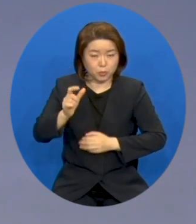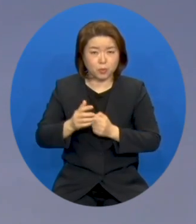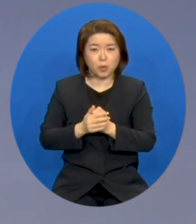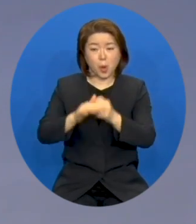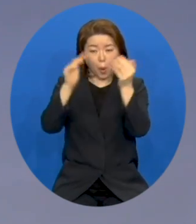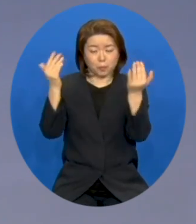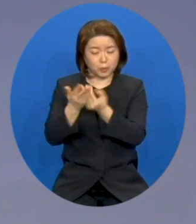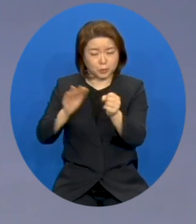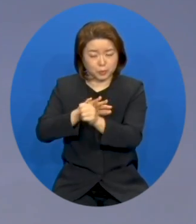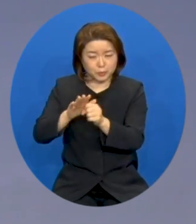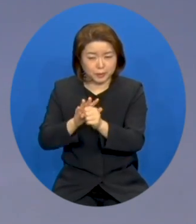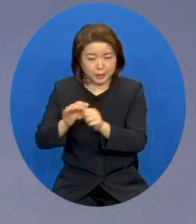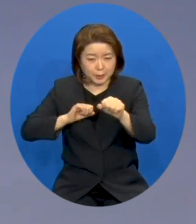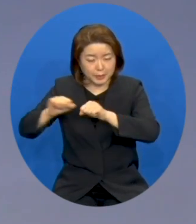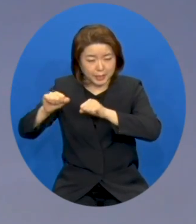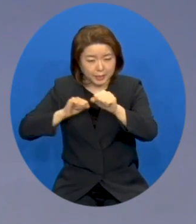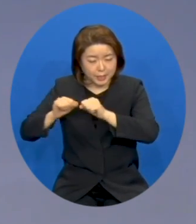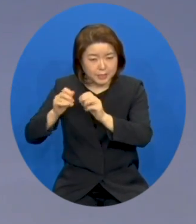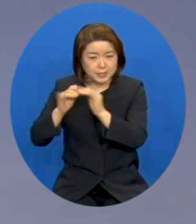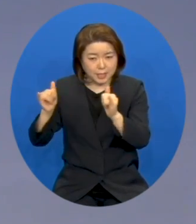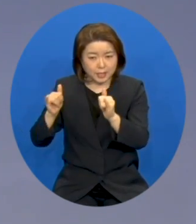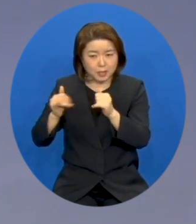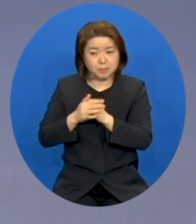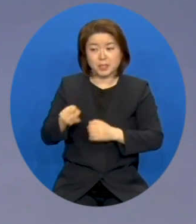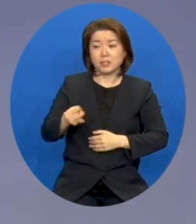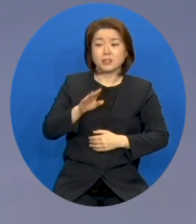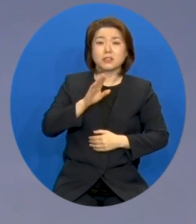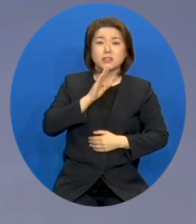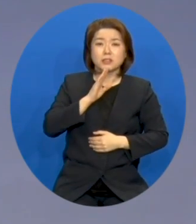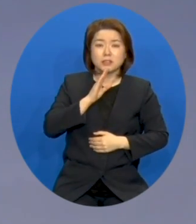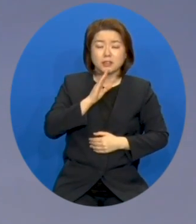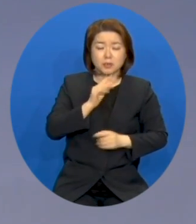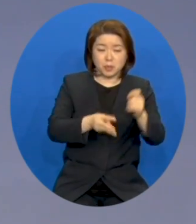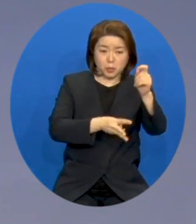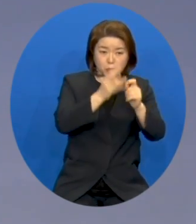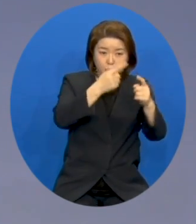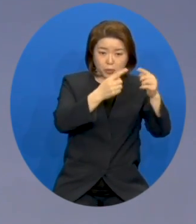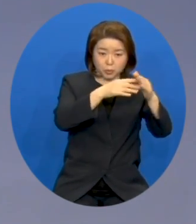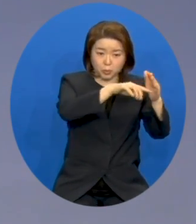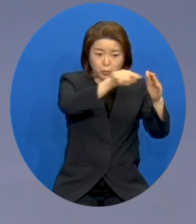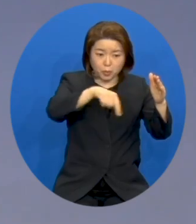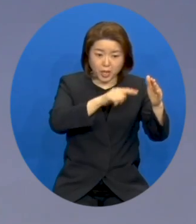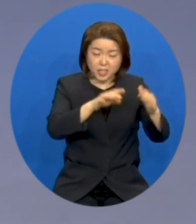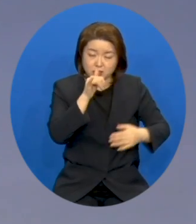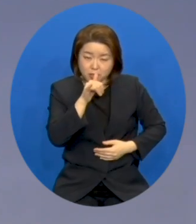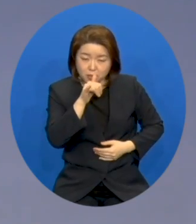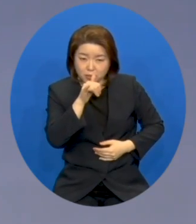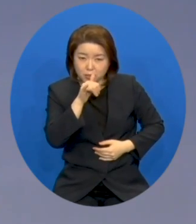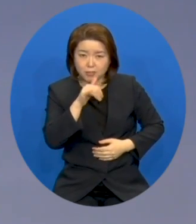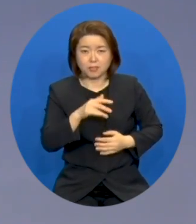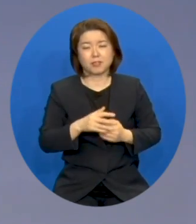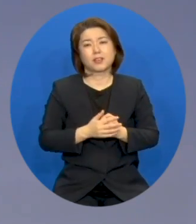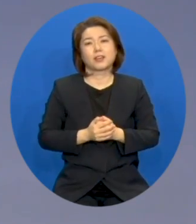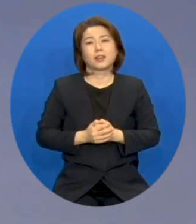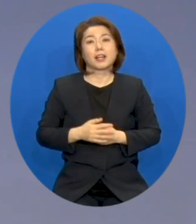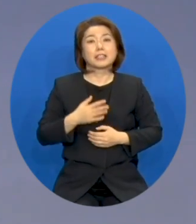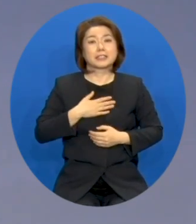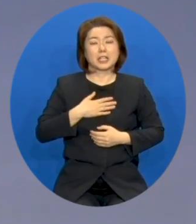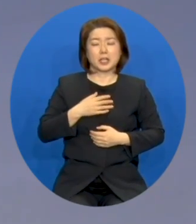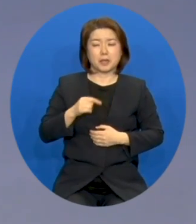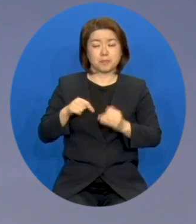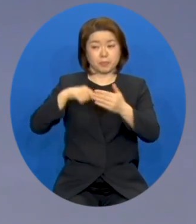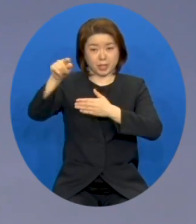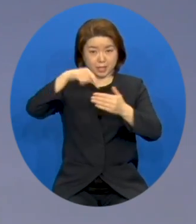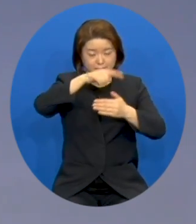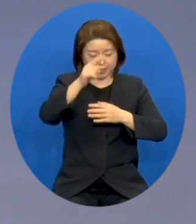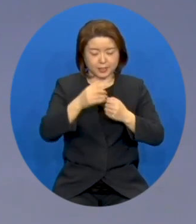그리고 모든 걸 사랑으로 하는 바로 그 사람이 고린도 교회에 있는가 하는 것입니다. 제가 나가서